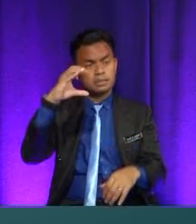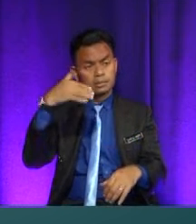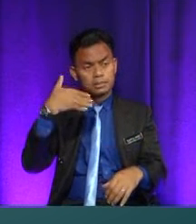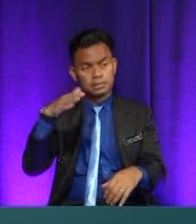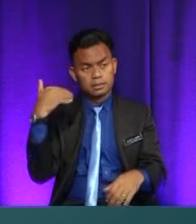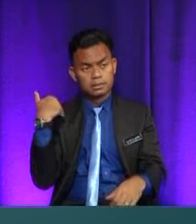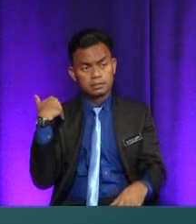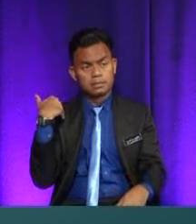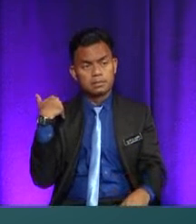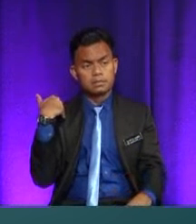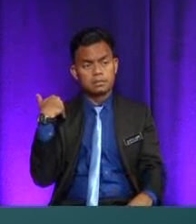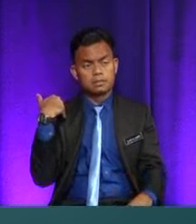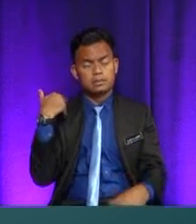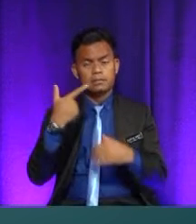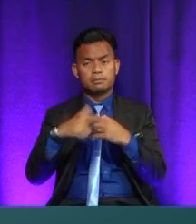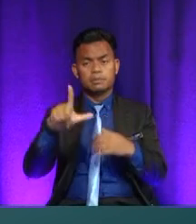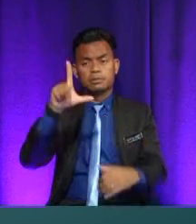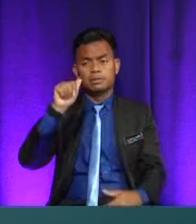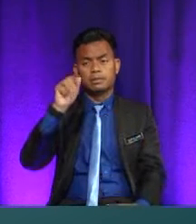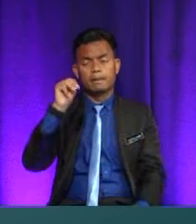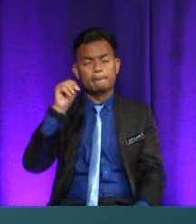lamda ini dia 556